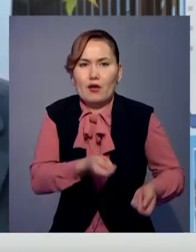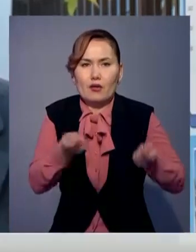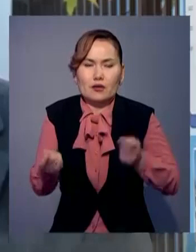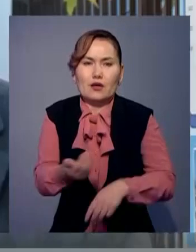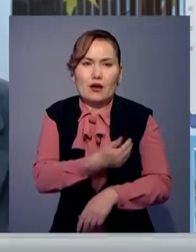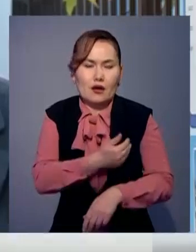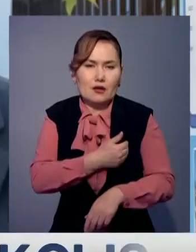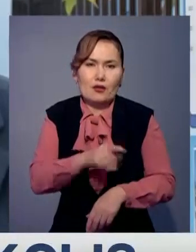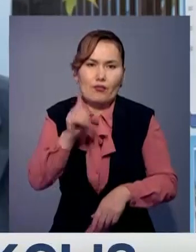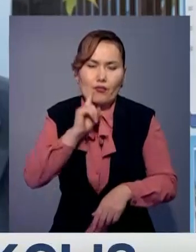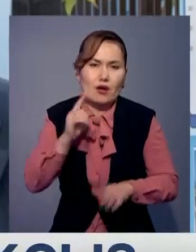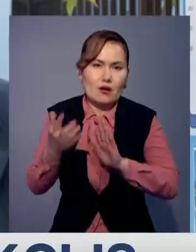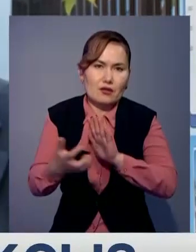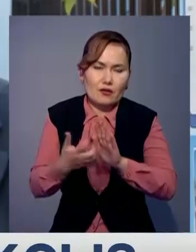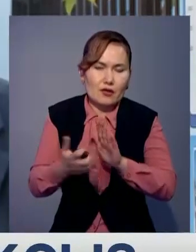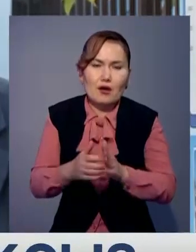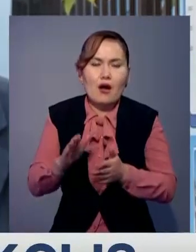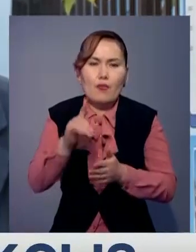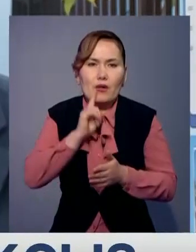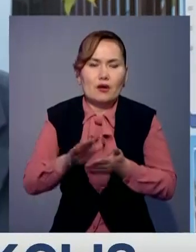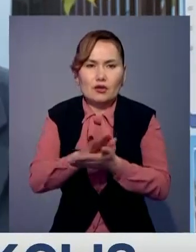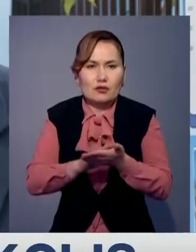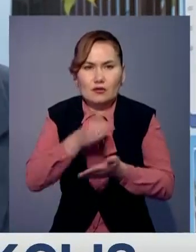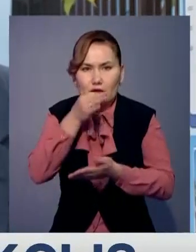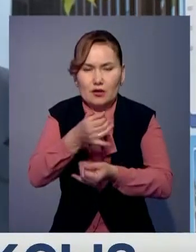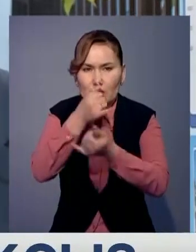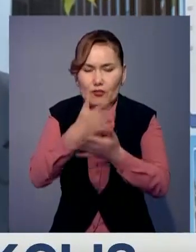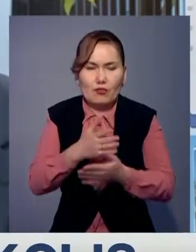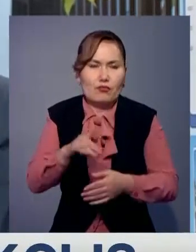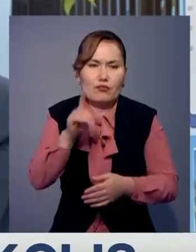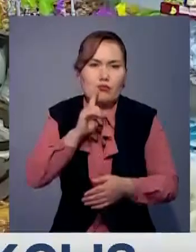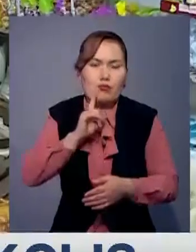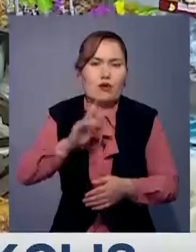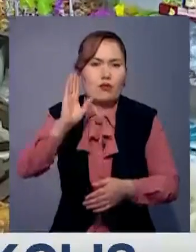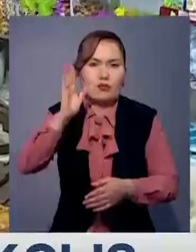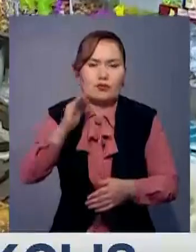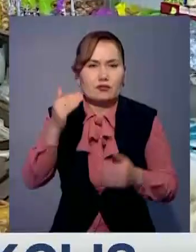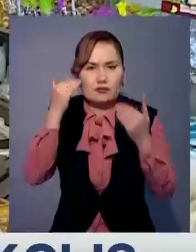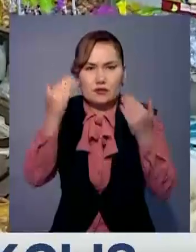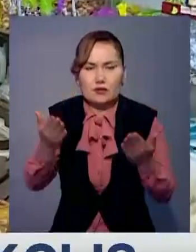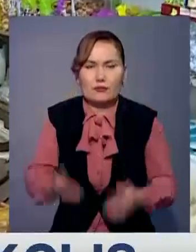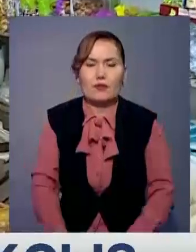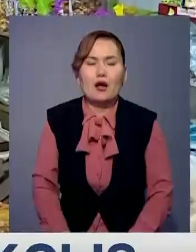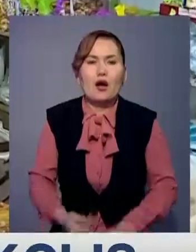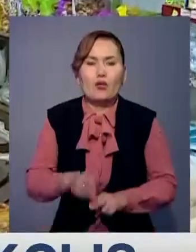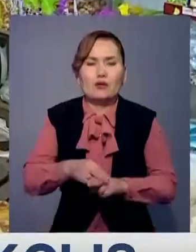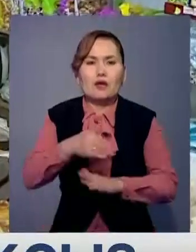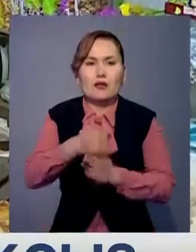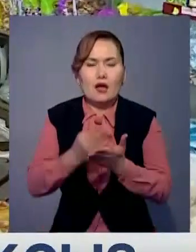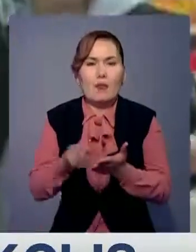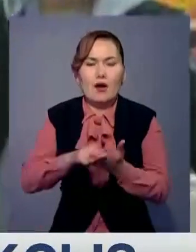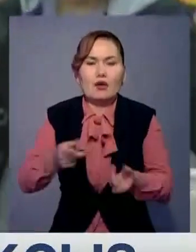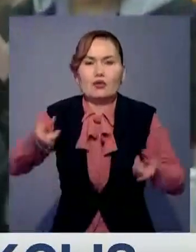болатынын. Білмеймін, айта алмаймын ештеңке деп. Ешкім прогноз білмейді қалай болатынын. Демек, нан бағасы кезекті рет құбылуы